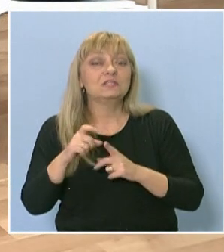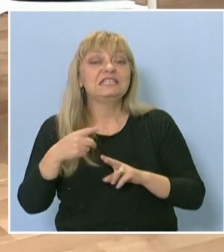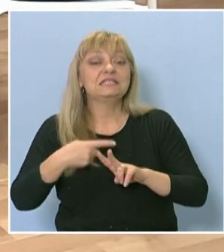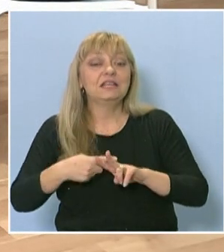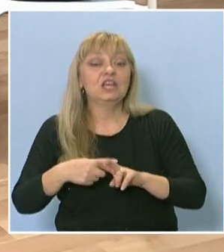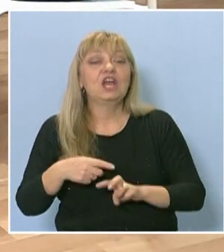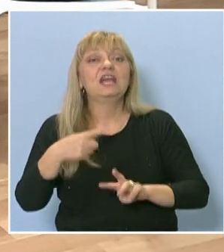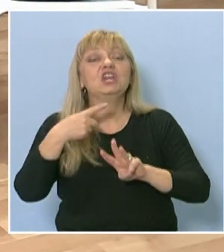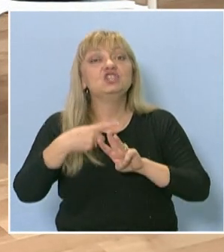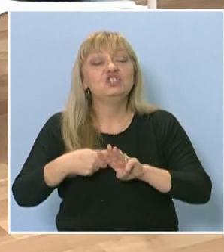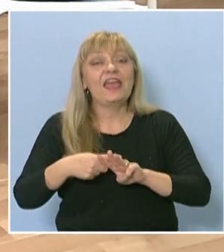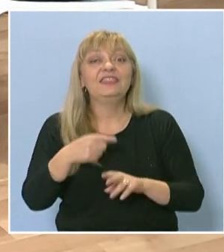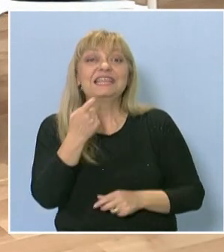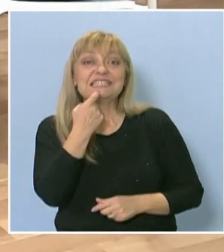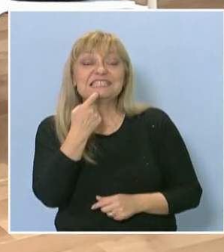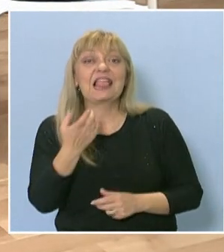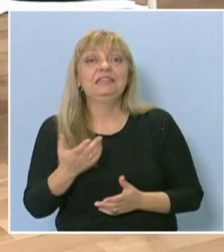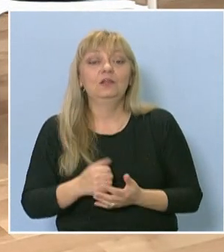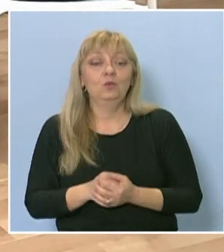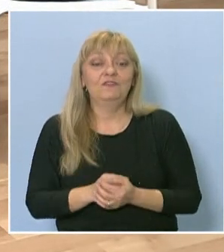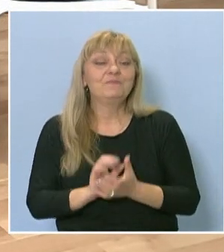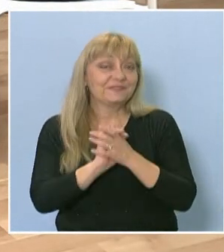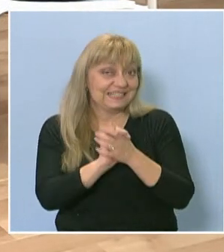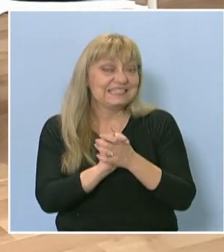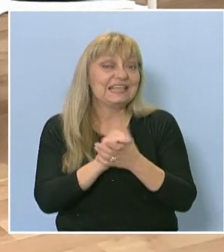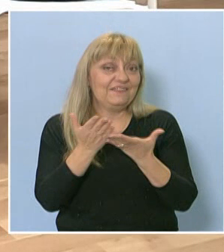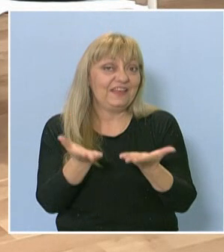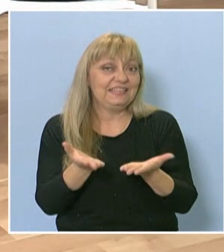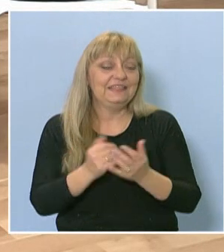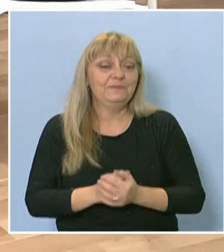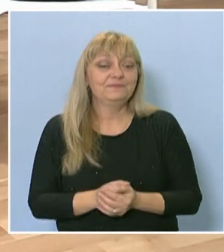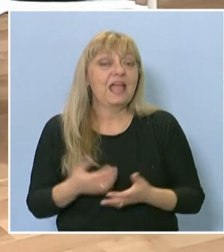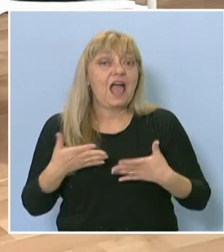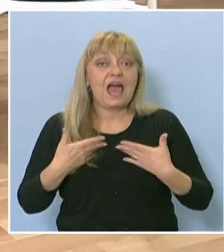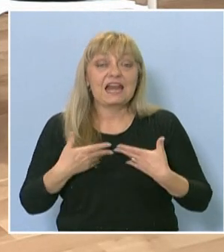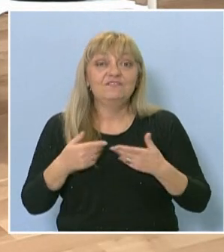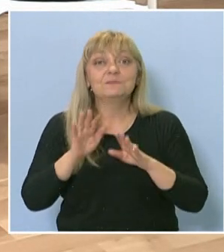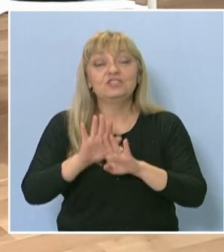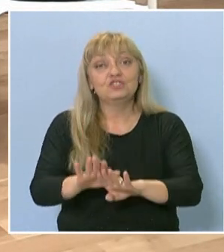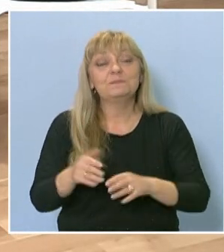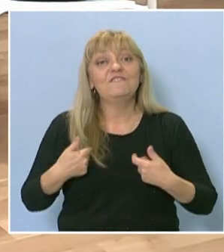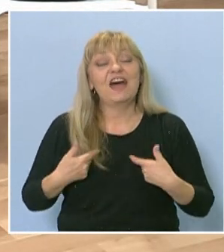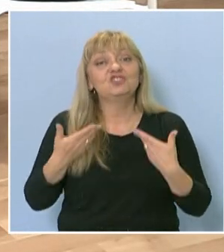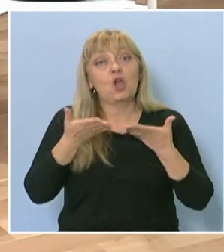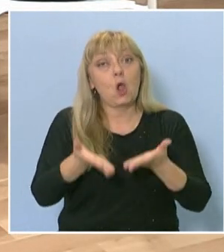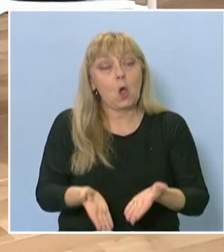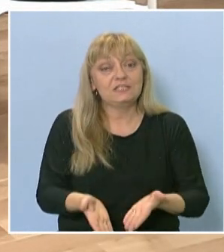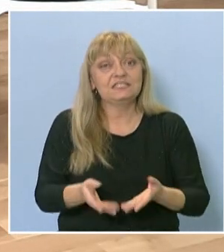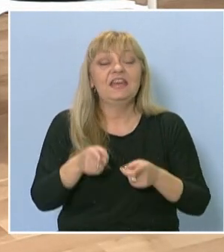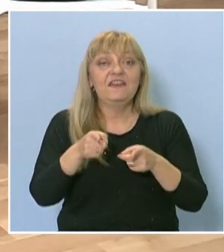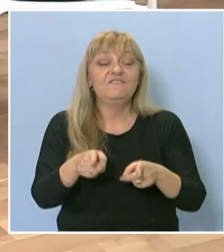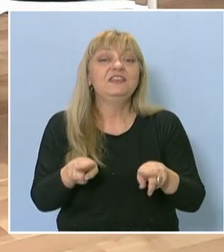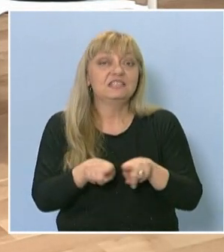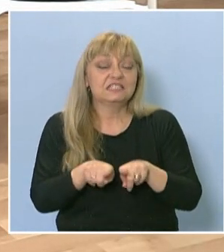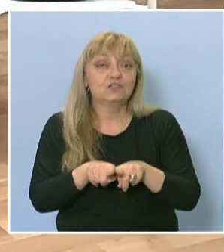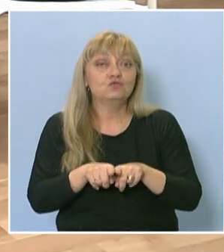Жейна Златилова. Здравейте! Радвам се, че сме ваши гости. Вие също сте от випуск,